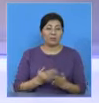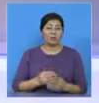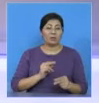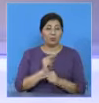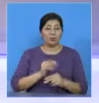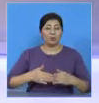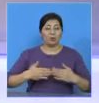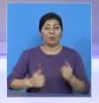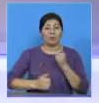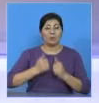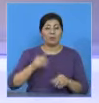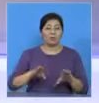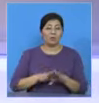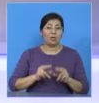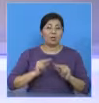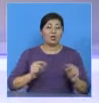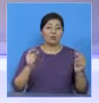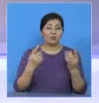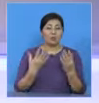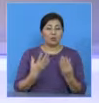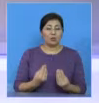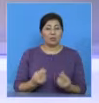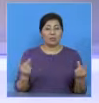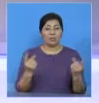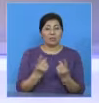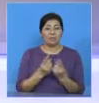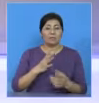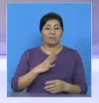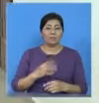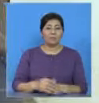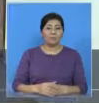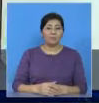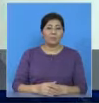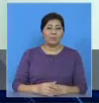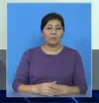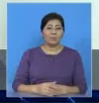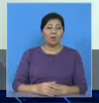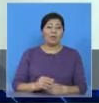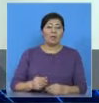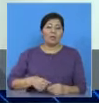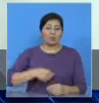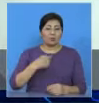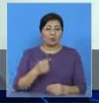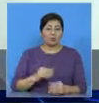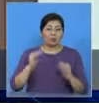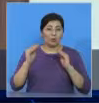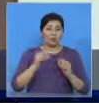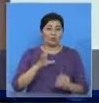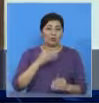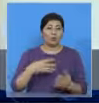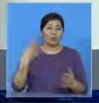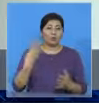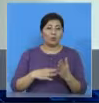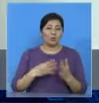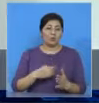өзі. Әріптесім ұстаздар күні қарсаңда тарихшымен кездесіп қайтты. Кейіпкеріміздің жоғары оқу орнына түскен уақыты сонау